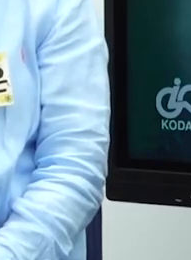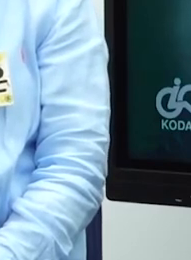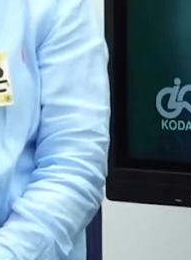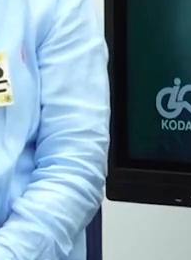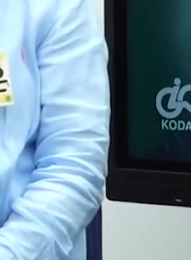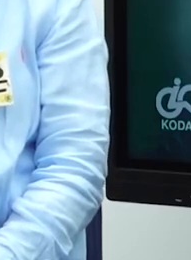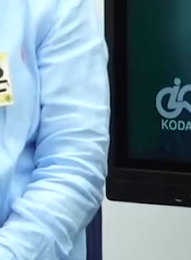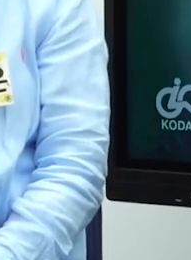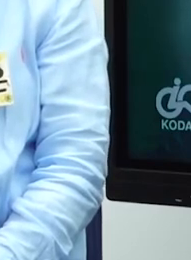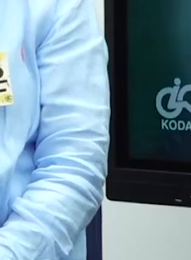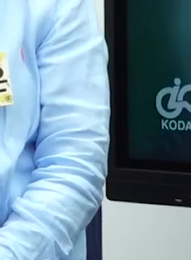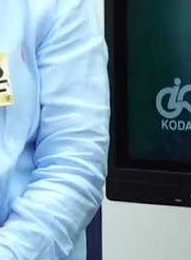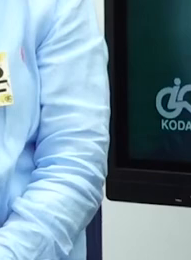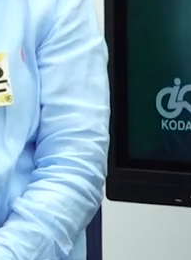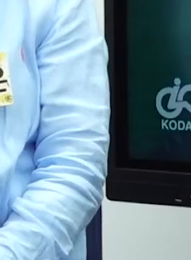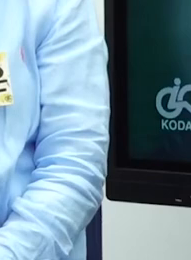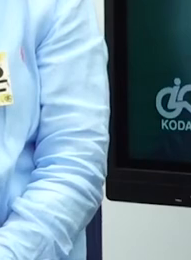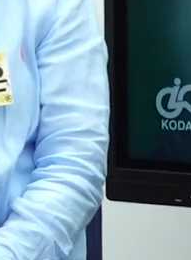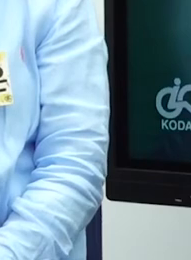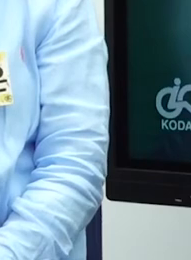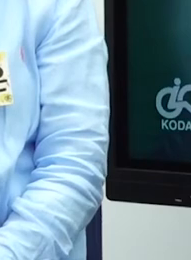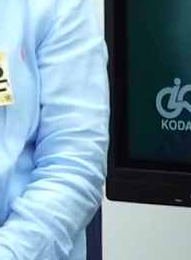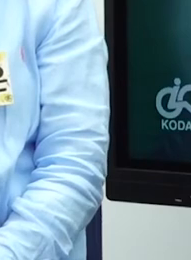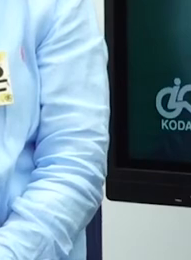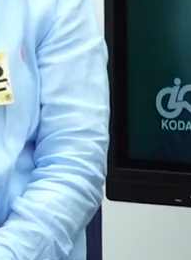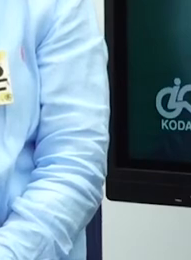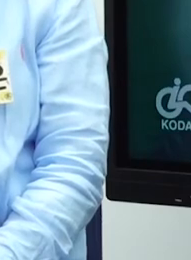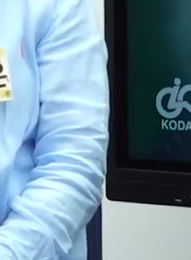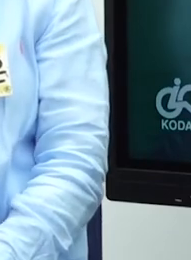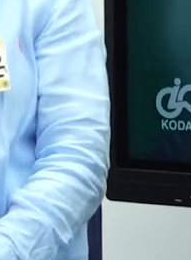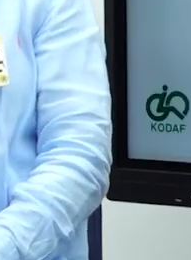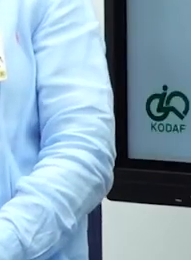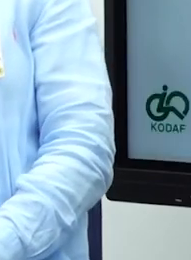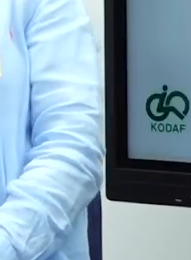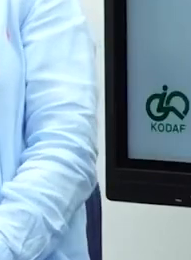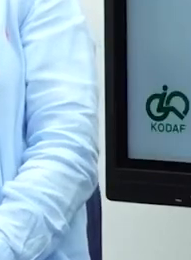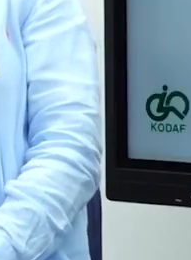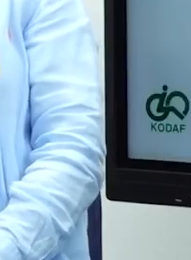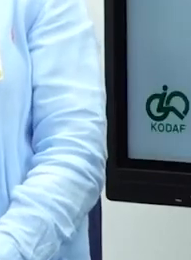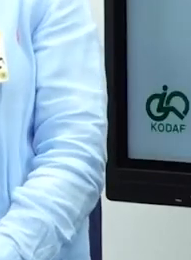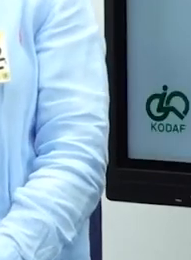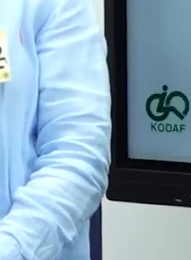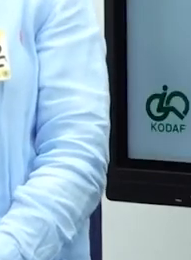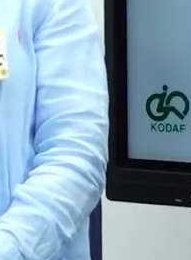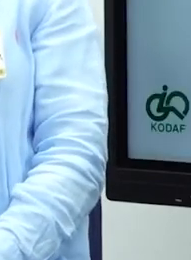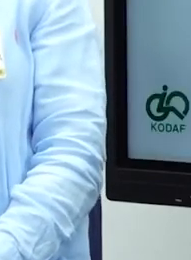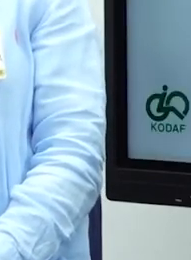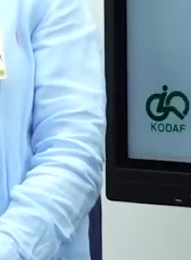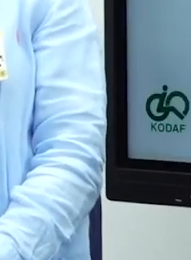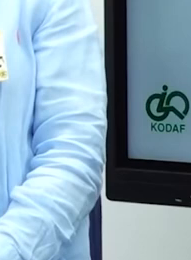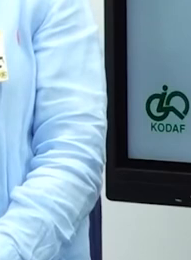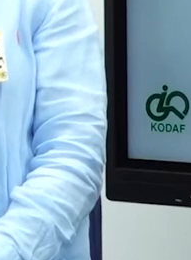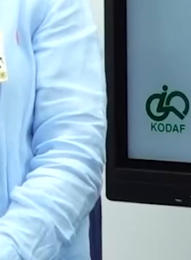교육 관련해서 많이 더 많은 지원이 필요하다고 생각을 합니다. 학교를 다니던